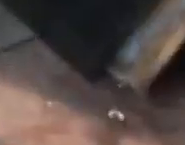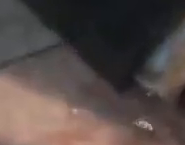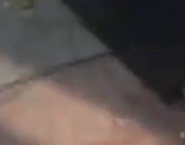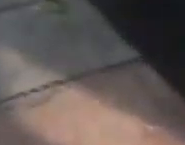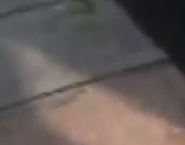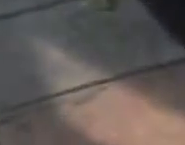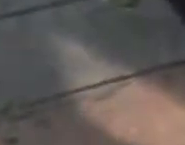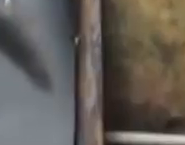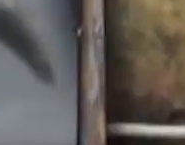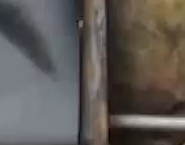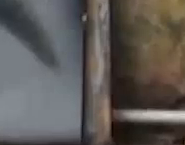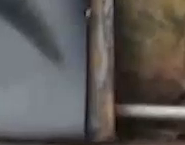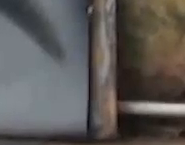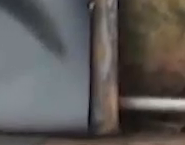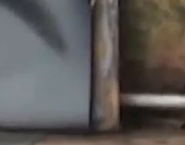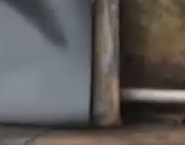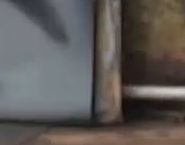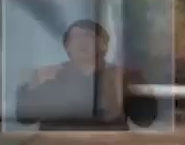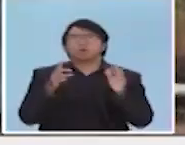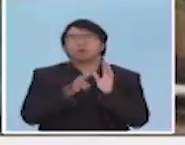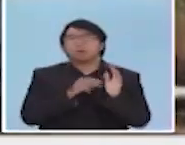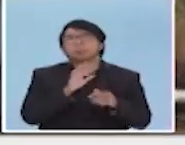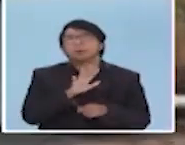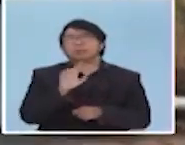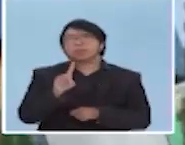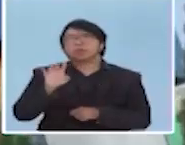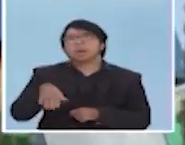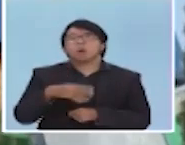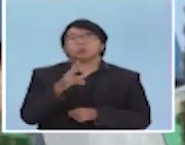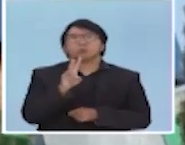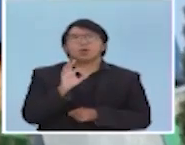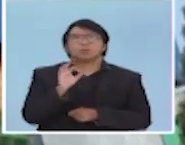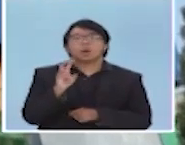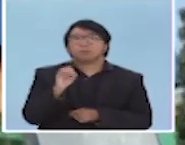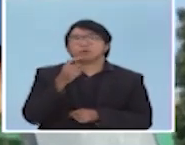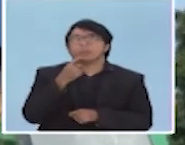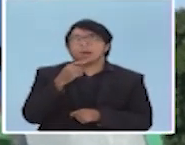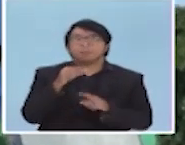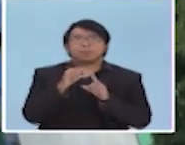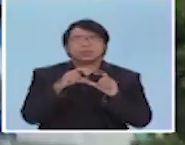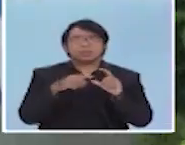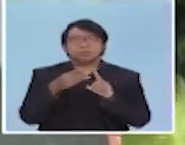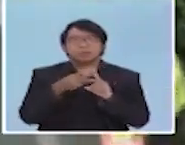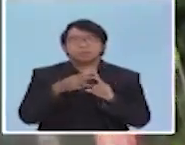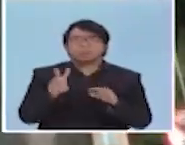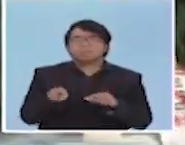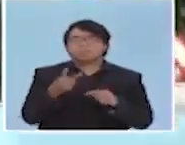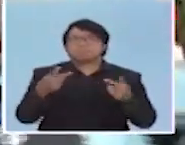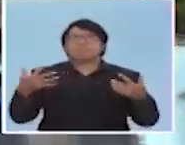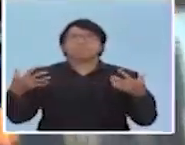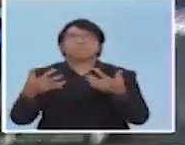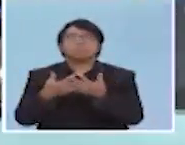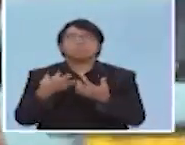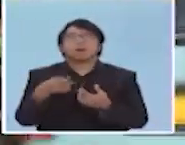instruksi Pergub DKI Jakarta nomor 51 tahun 2020 tentang PSBB transisi menuju new normal. Dari Jakarta,